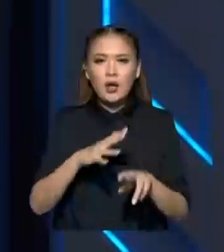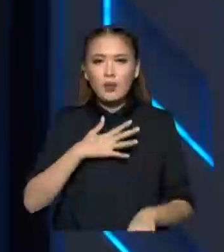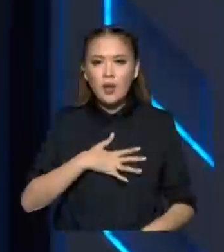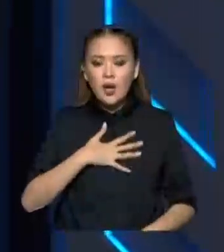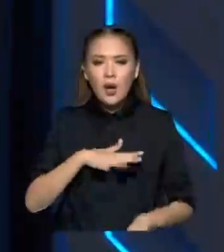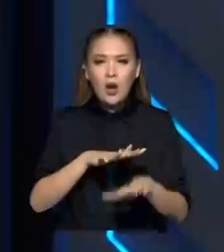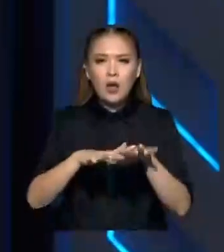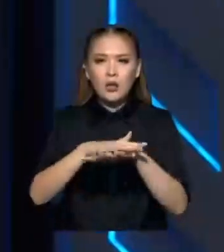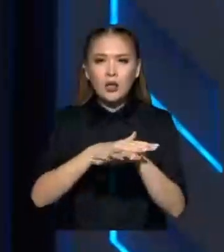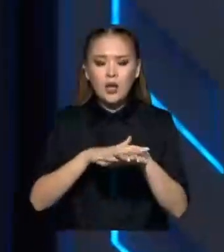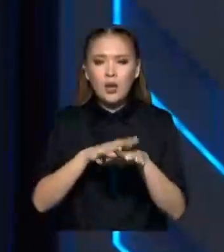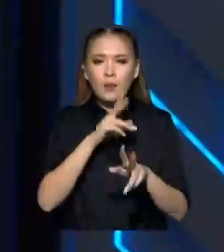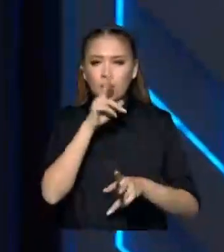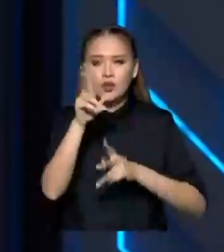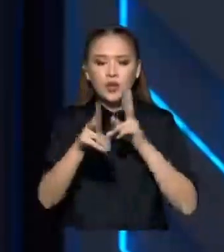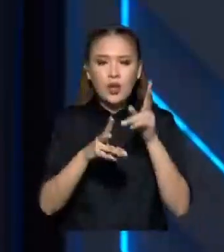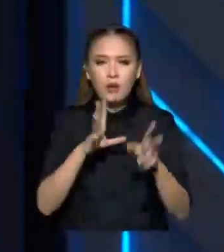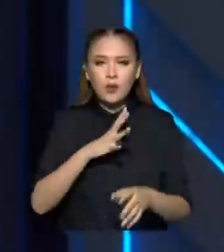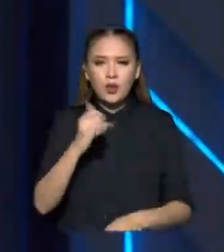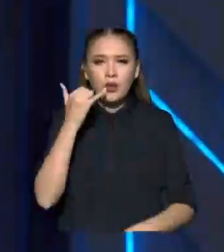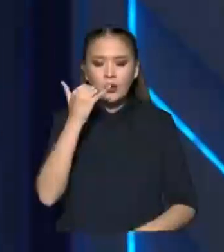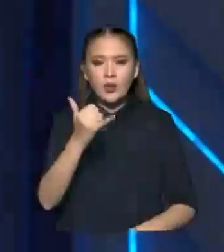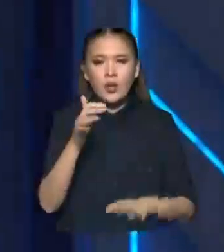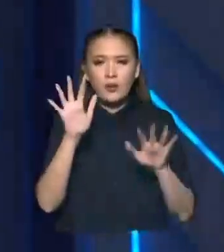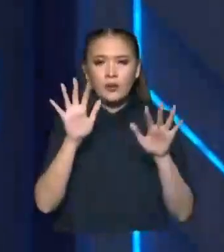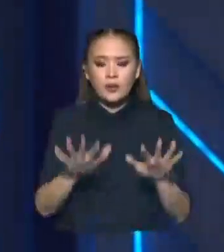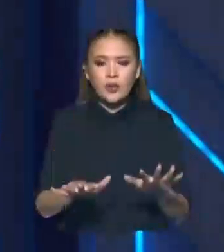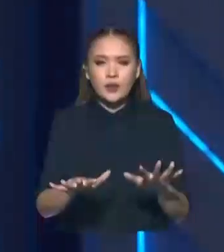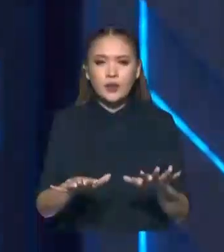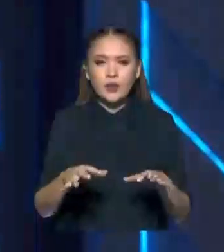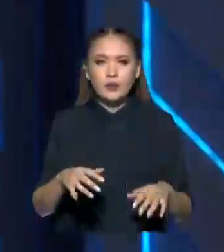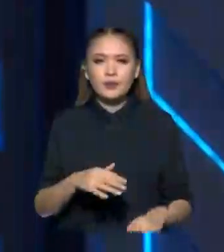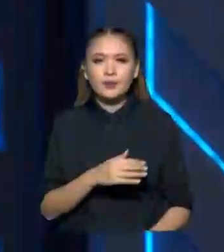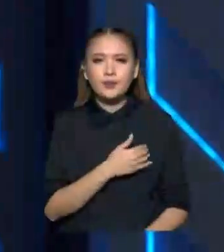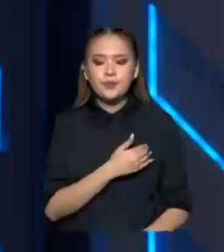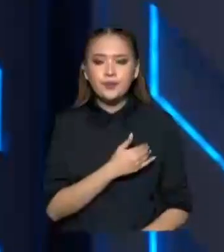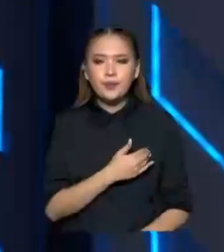халық президент жолдауынан кейін нақты шешім қабылданады деген үмітте.